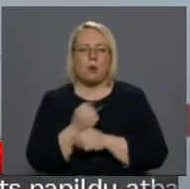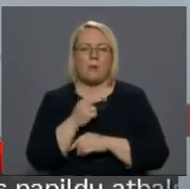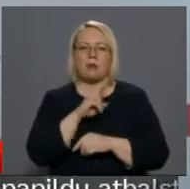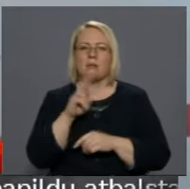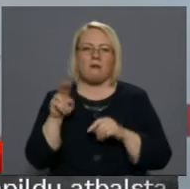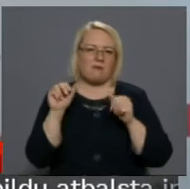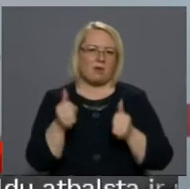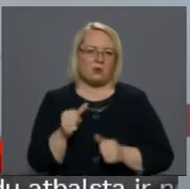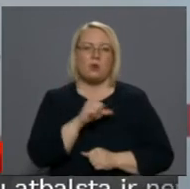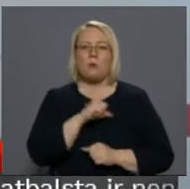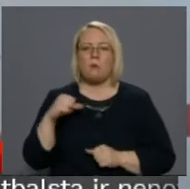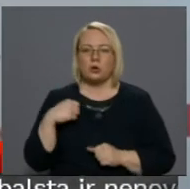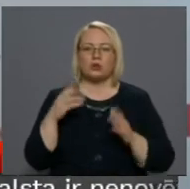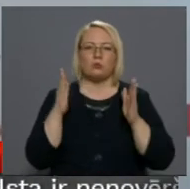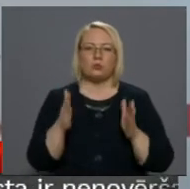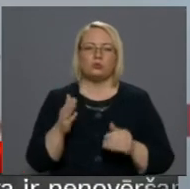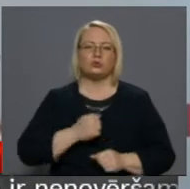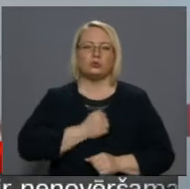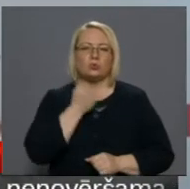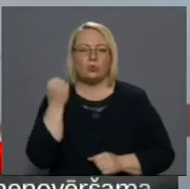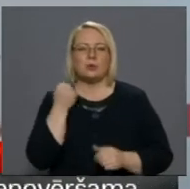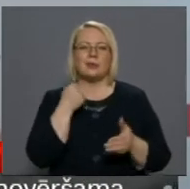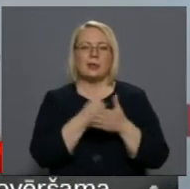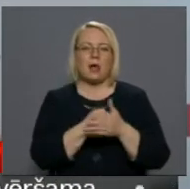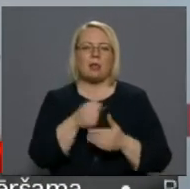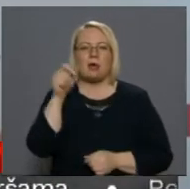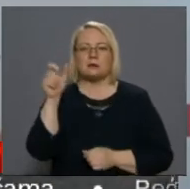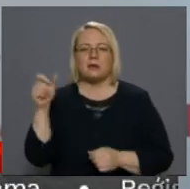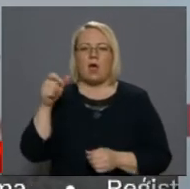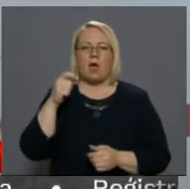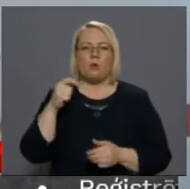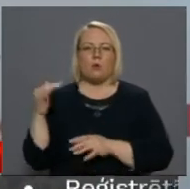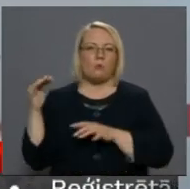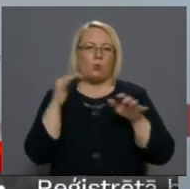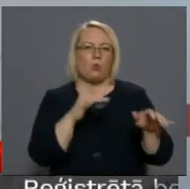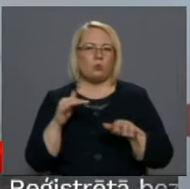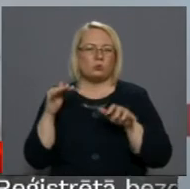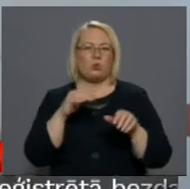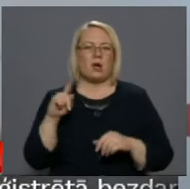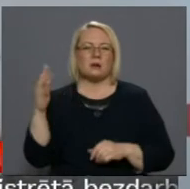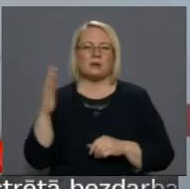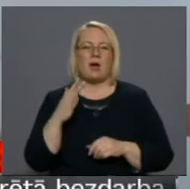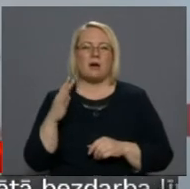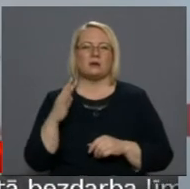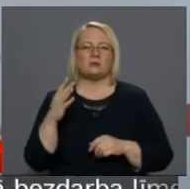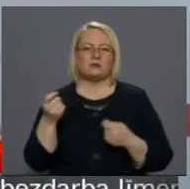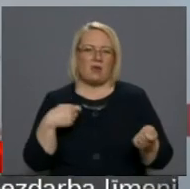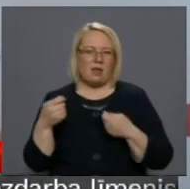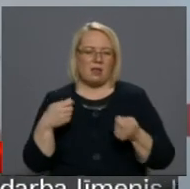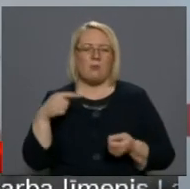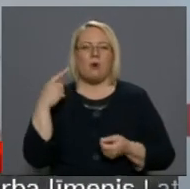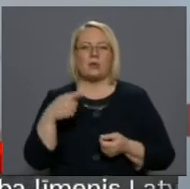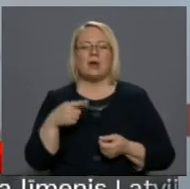neveidot, jo pašiem pēc tam būs grūti tikt galā ar to cilvēku plūsmu, kas nāks uz tirdzniecības vietām un atgādinam, ka tas